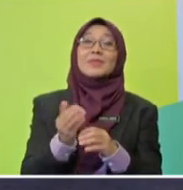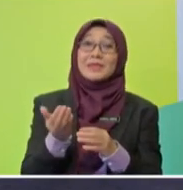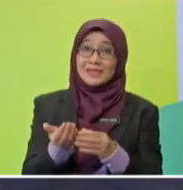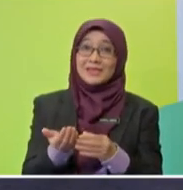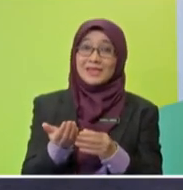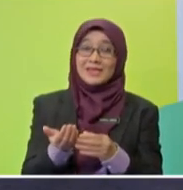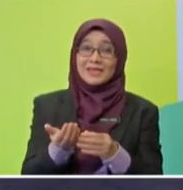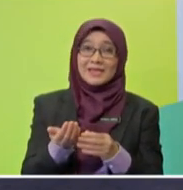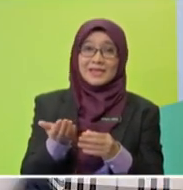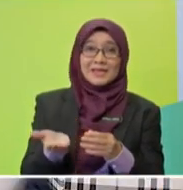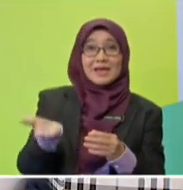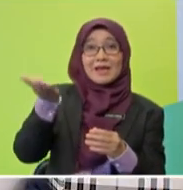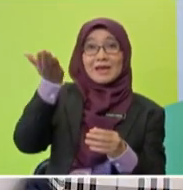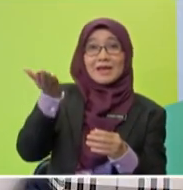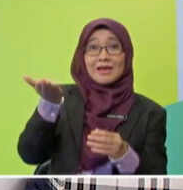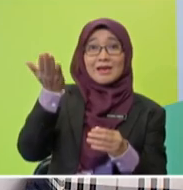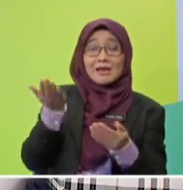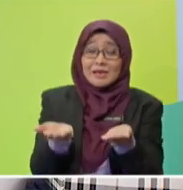saya beli